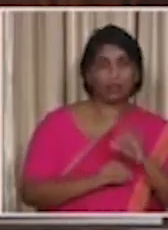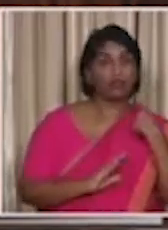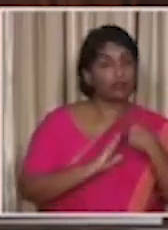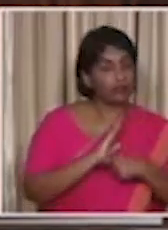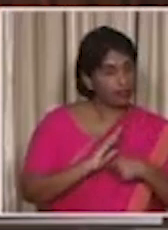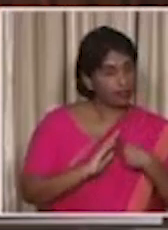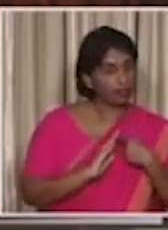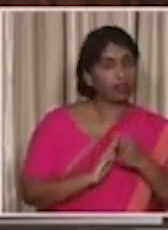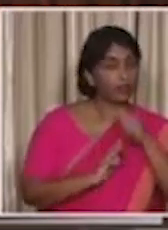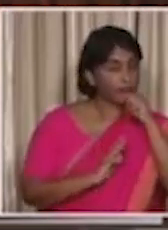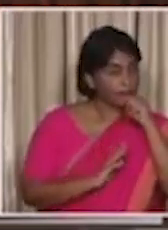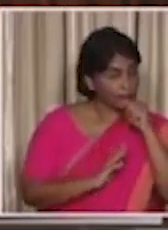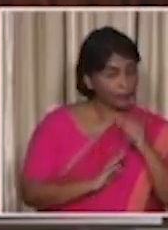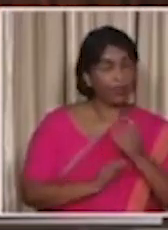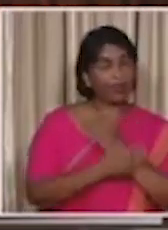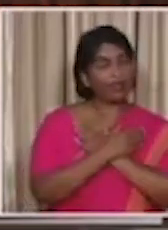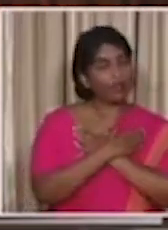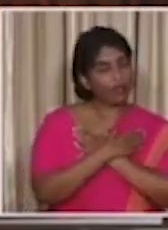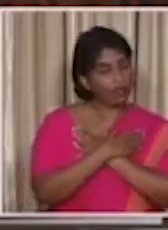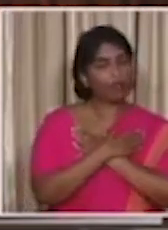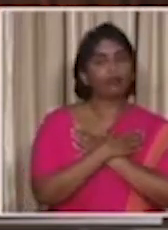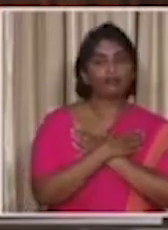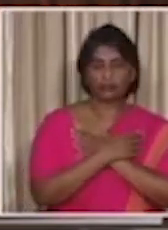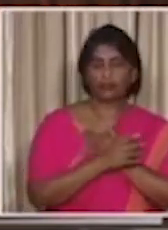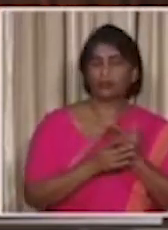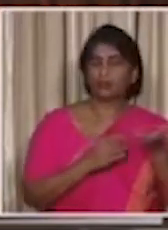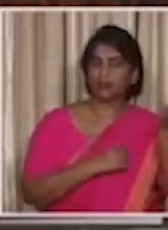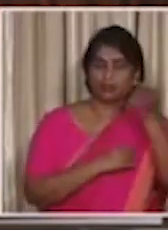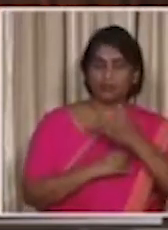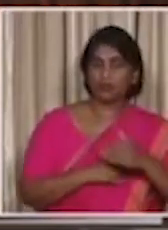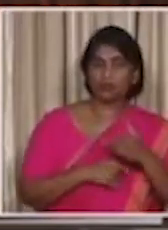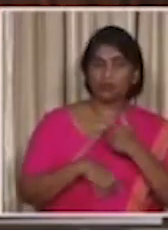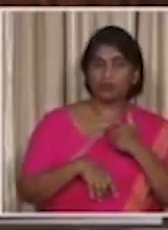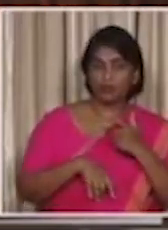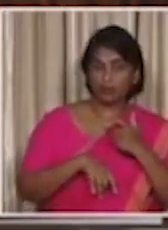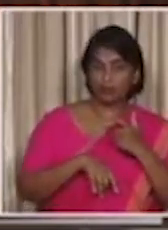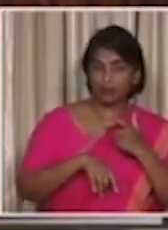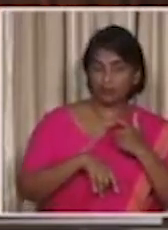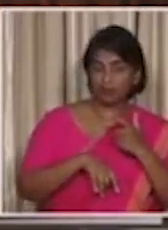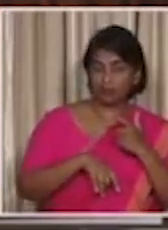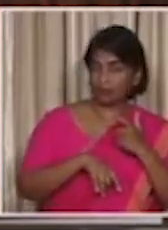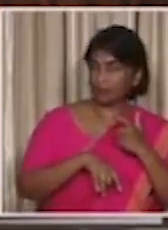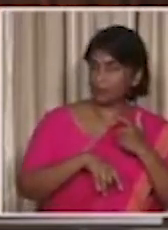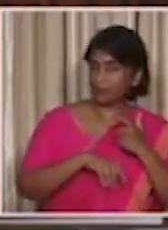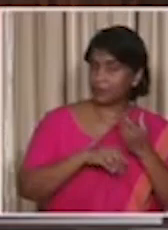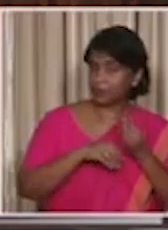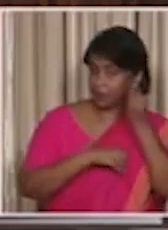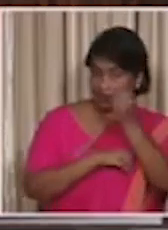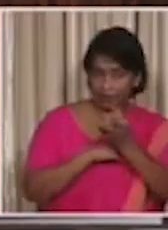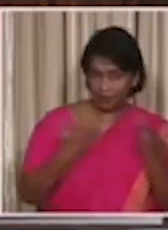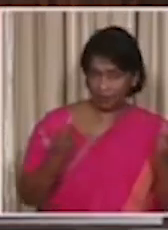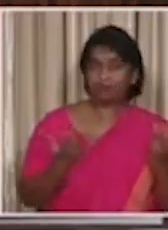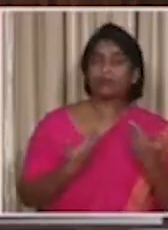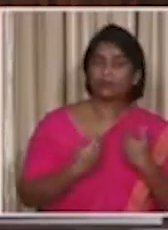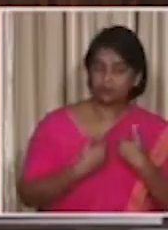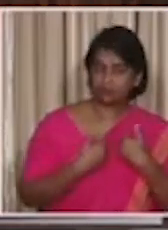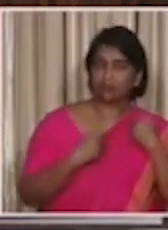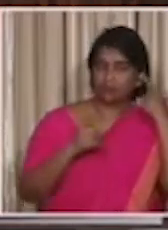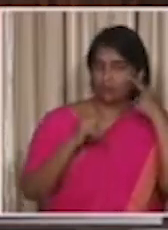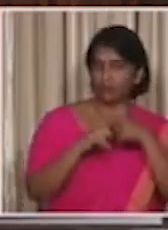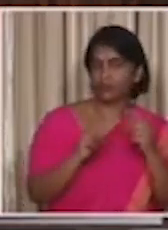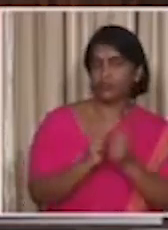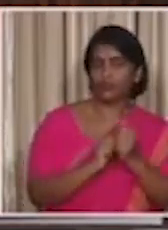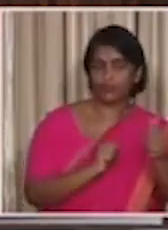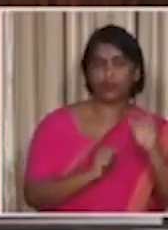රටට සැබෑ ලෙස ආදරය කරන්න කිසිවෙක් ඊට ඉඩ දෙන්නේ නැත්නම් අපි ඒ ගැන ක්‍රියා